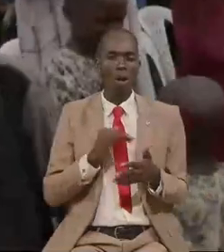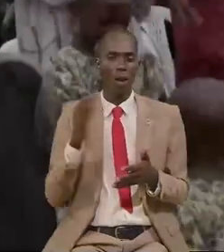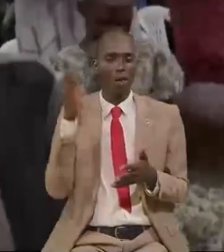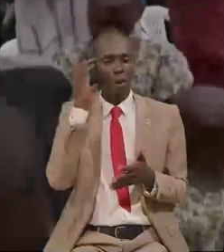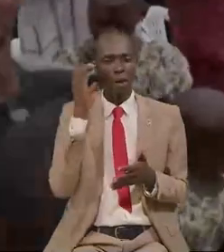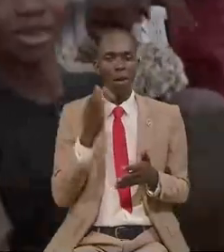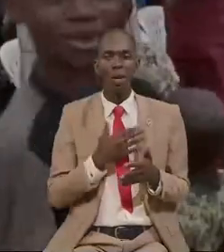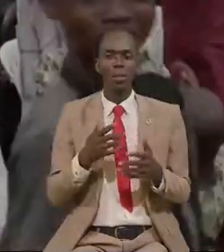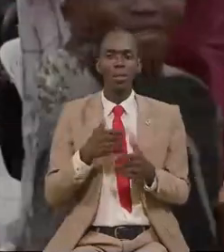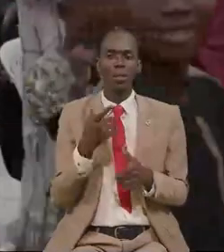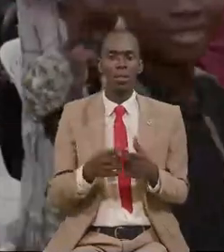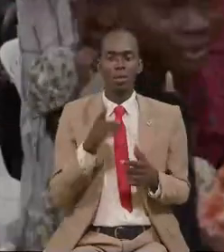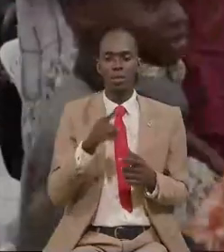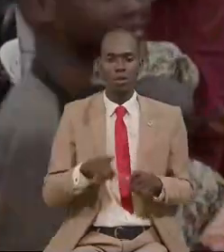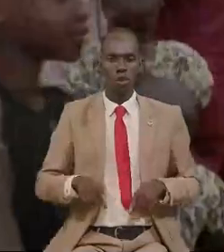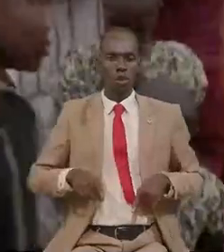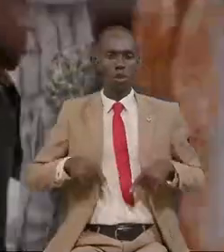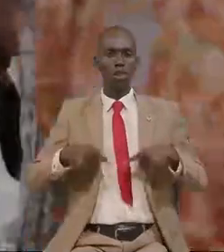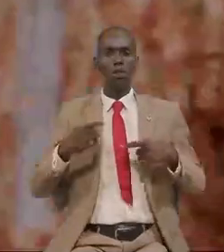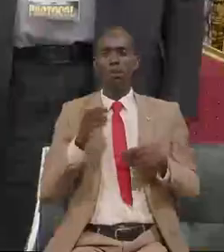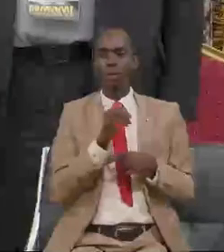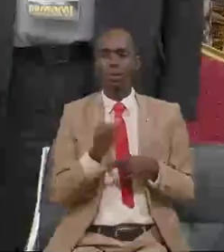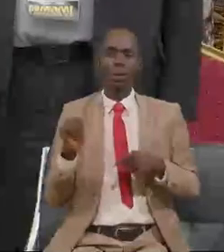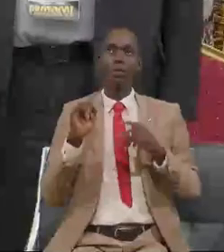Et tu mèneras une vie victorieuse.